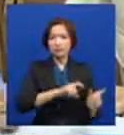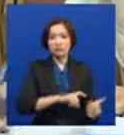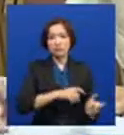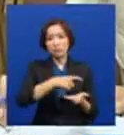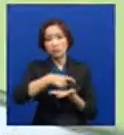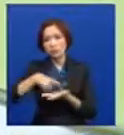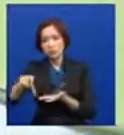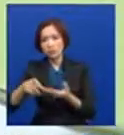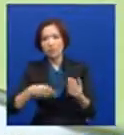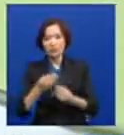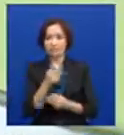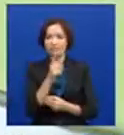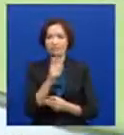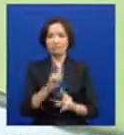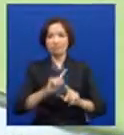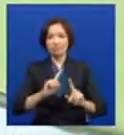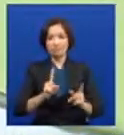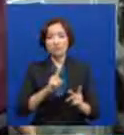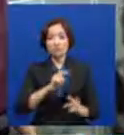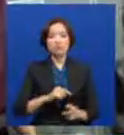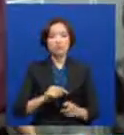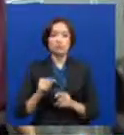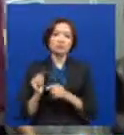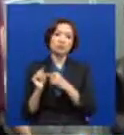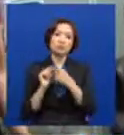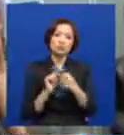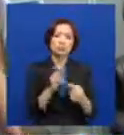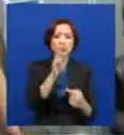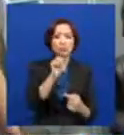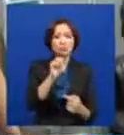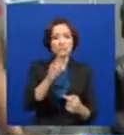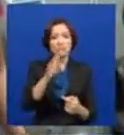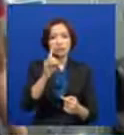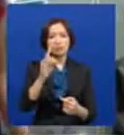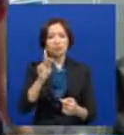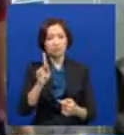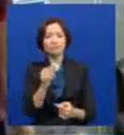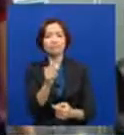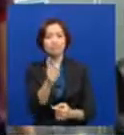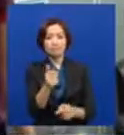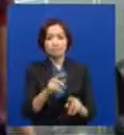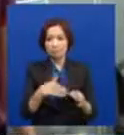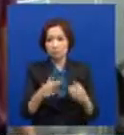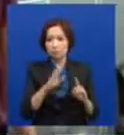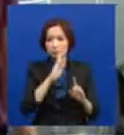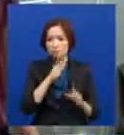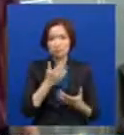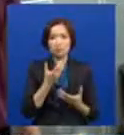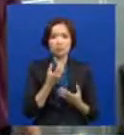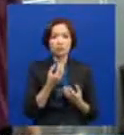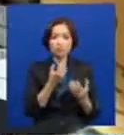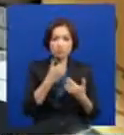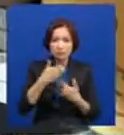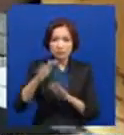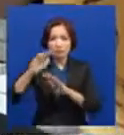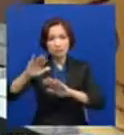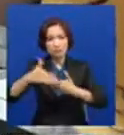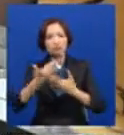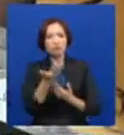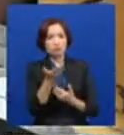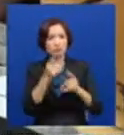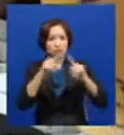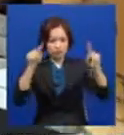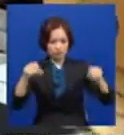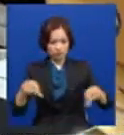ค้าไม่ได้เว้นแต่ตกทอดทางมรดกซึ่งผู้ค้าผู้นำเข้าและส่งออกงาช้างบ้านต้องขอใบอนุญาตก่อนดำเนิน